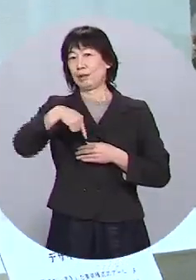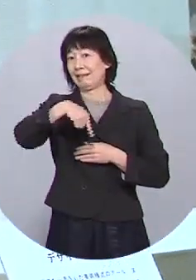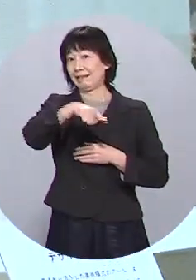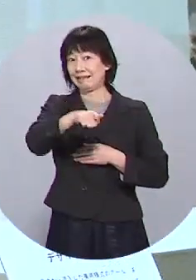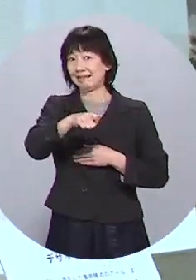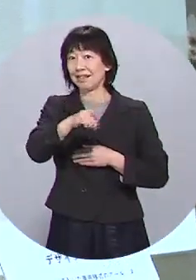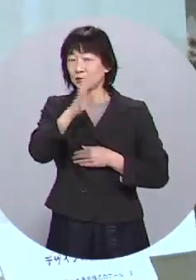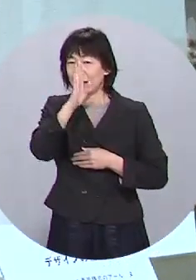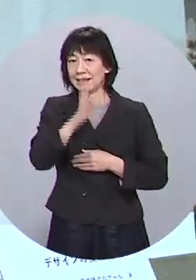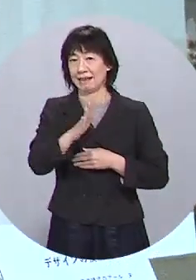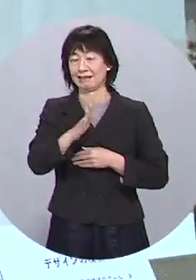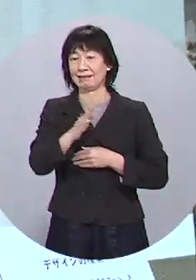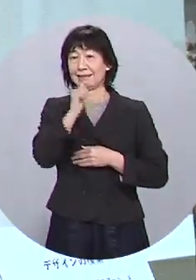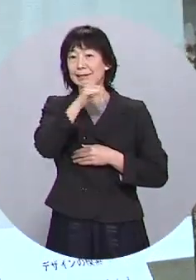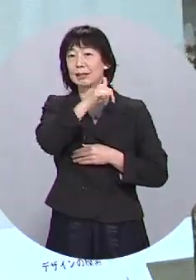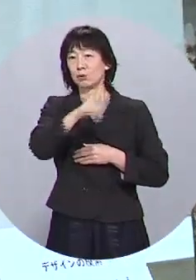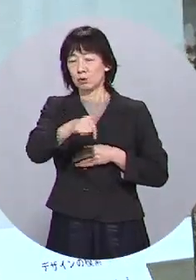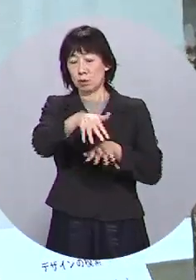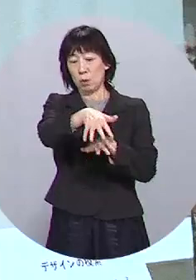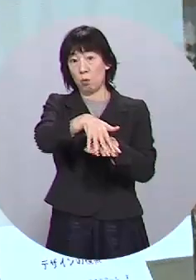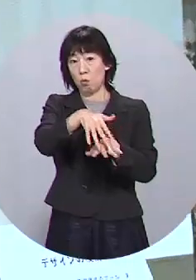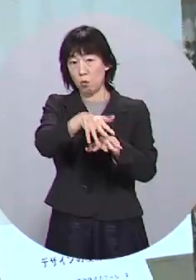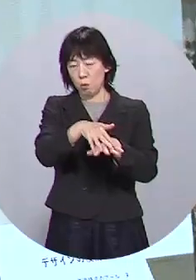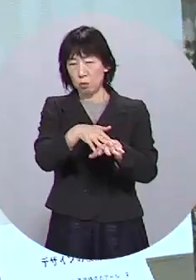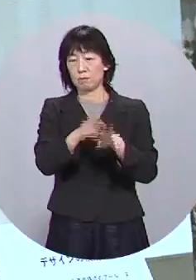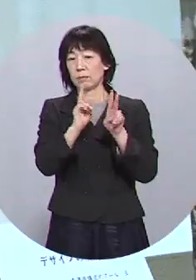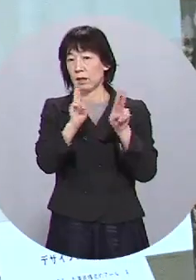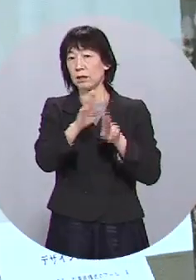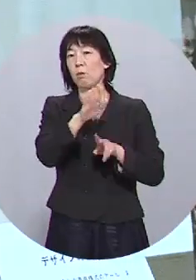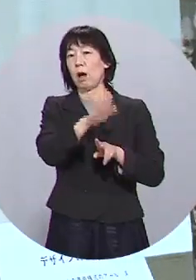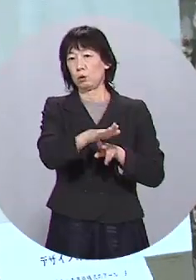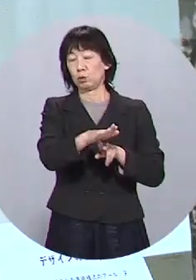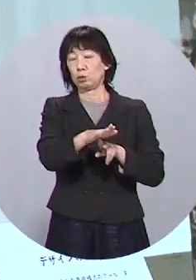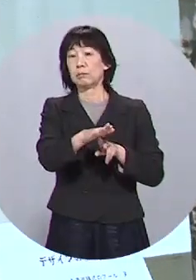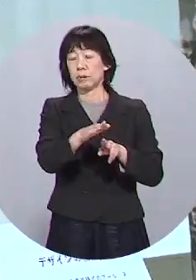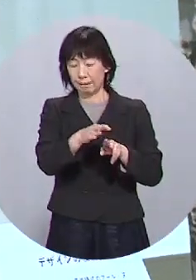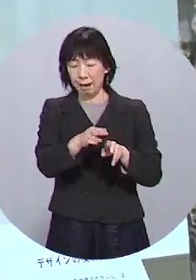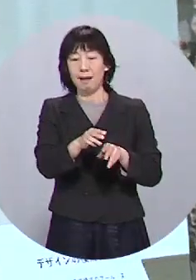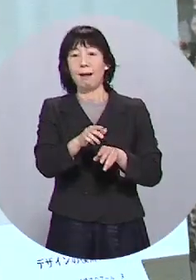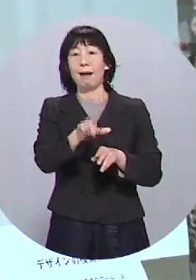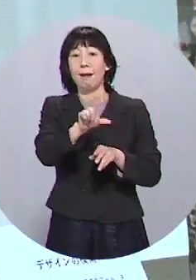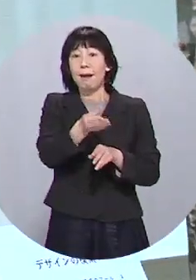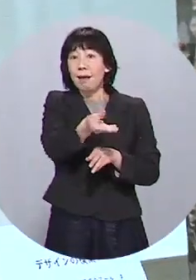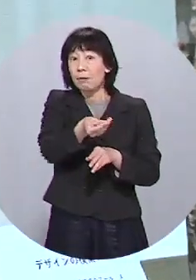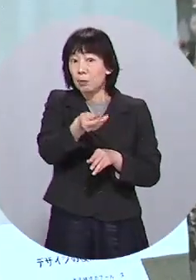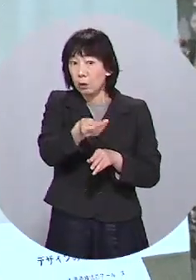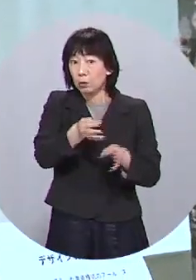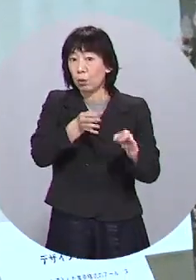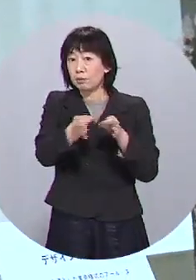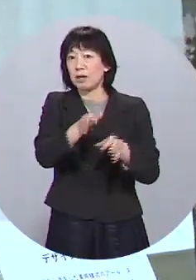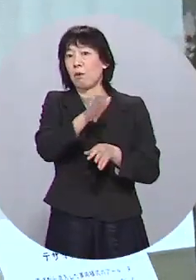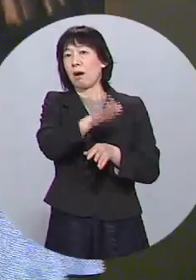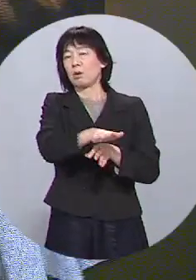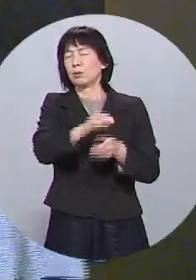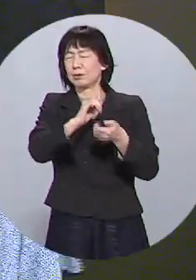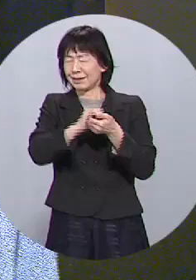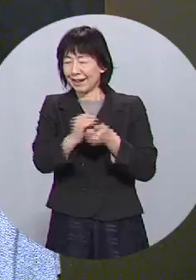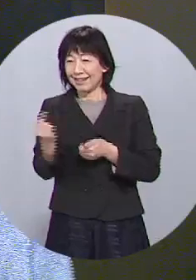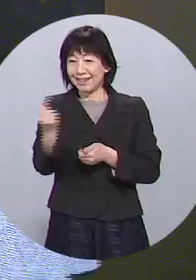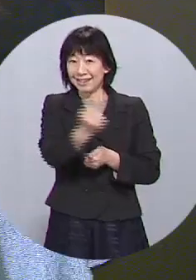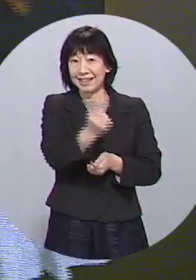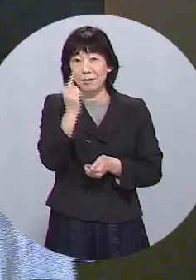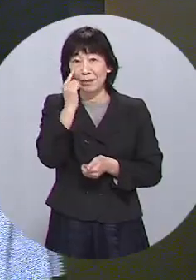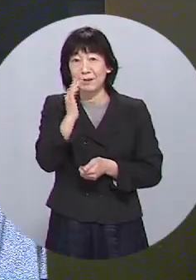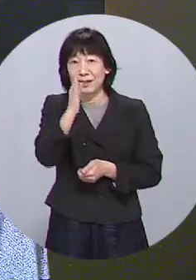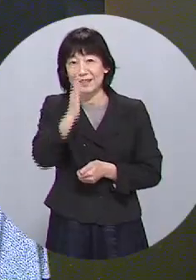てください。はい、まだ秩父織本さんも残ってらっしゃいますし、あのレンタルをあのしてくれるお店もございますので、ぜひ。 そうなんだ、は